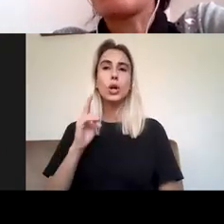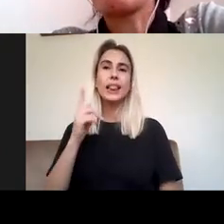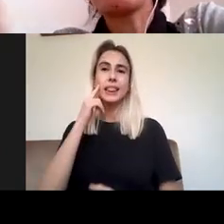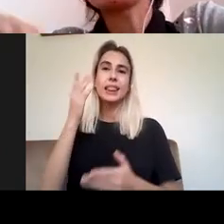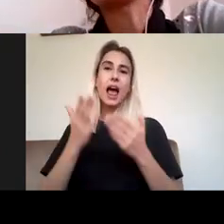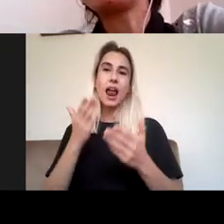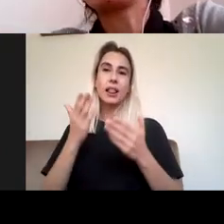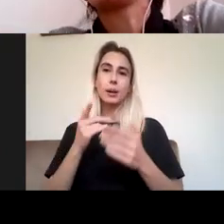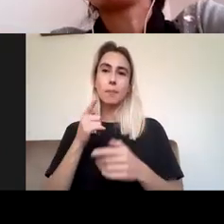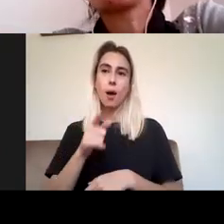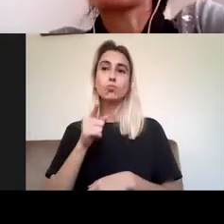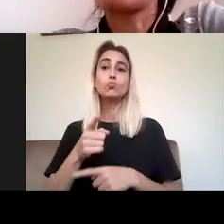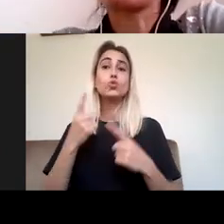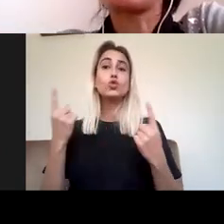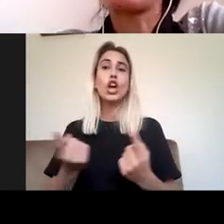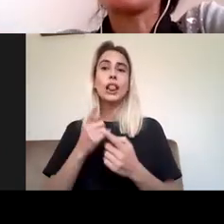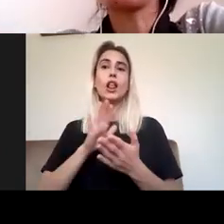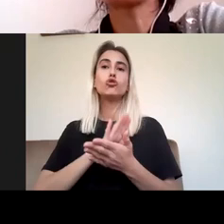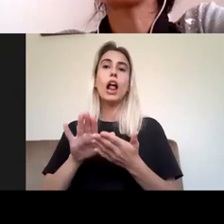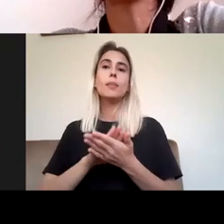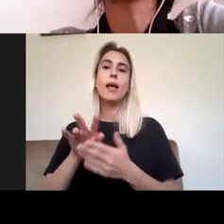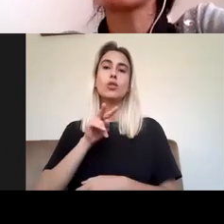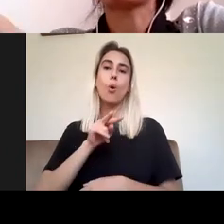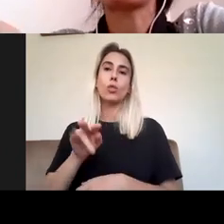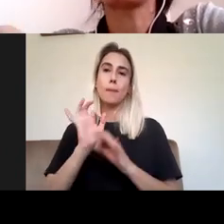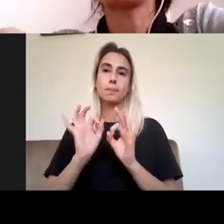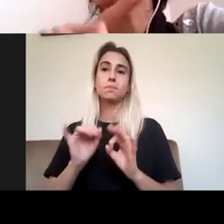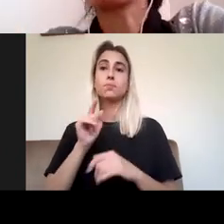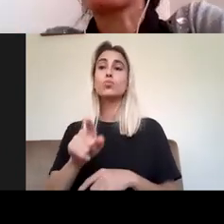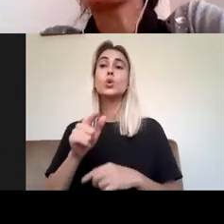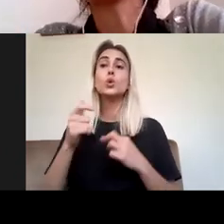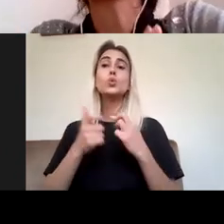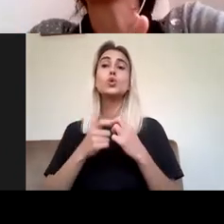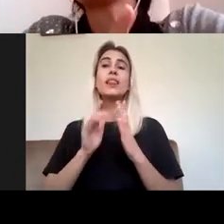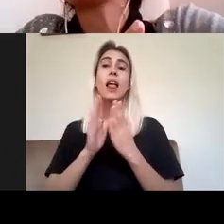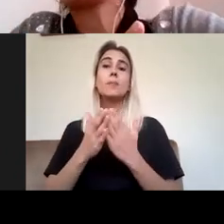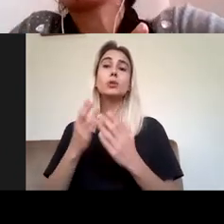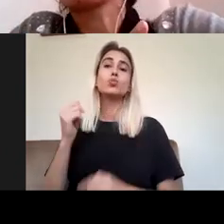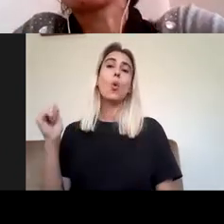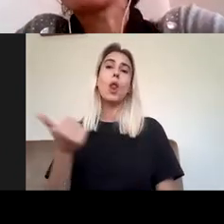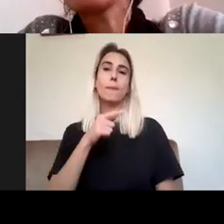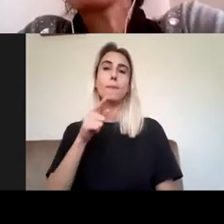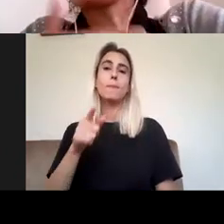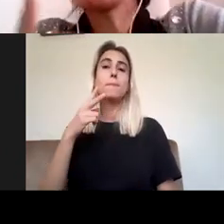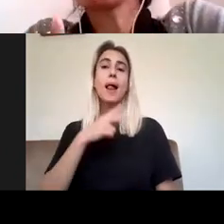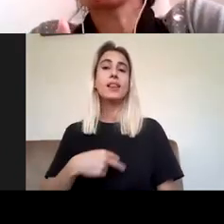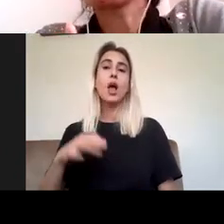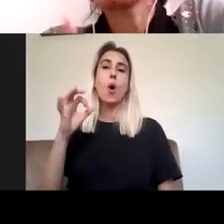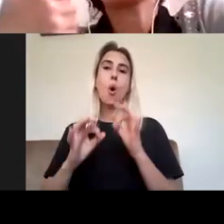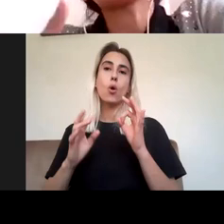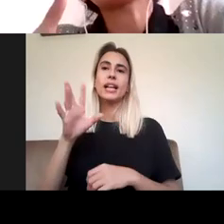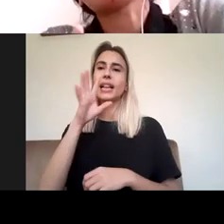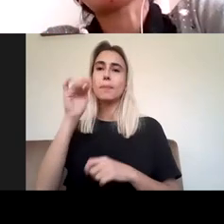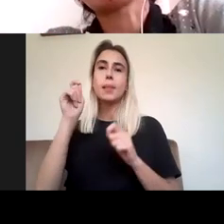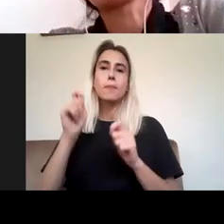değerlendirme ve bu şekilde düzeltme yöntemine geçiyor. Çünkü ruhsatlandırma çok önemli. Tabii bu da yine belediyelerin kontrolünde. Ha, kim yapıyor bu işi?